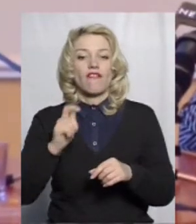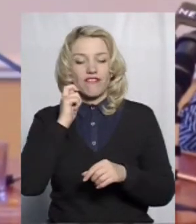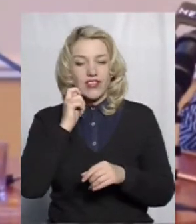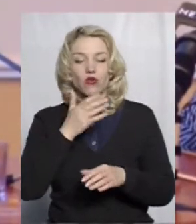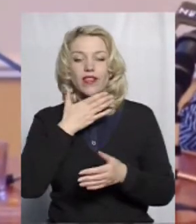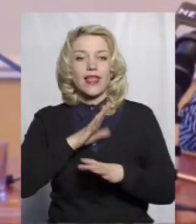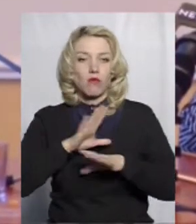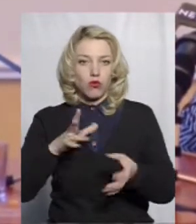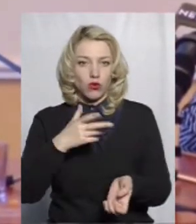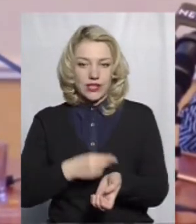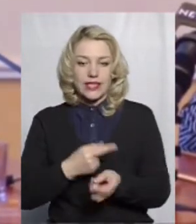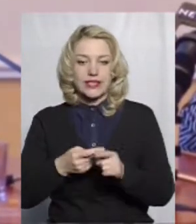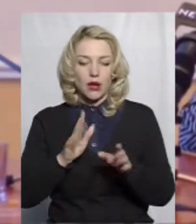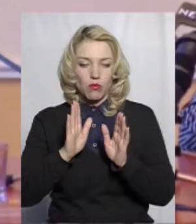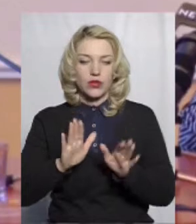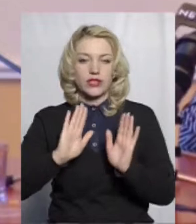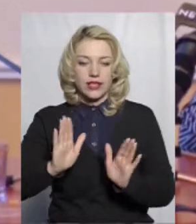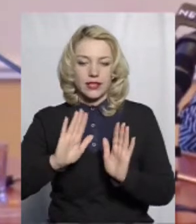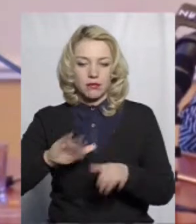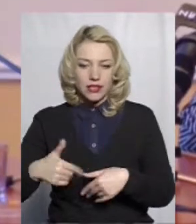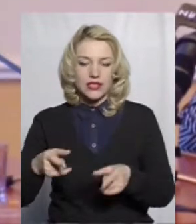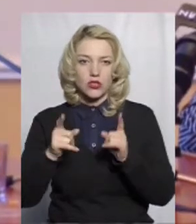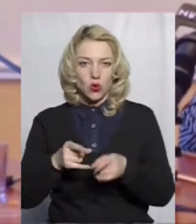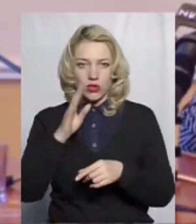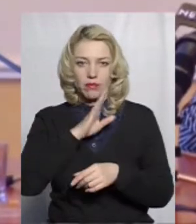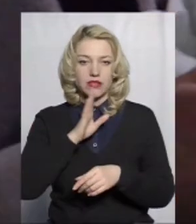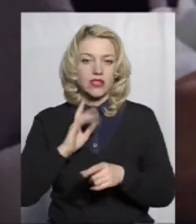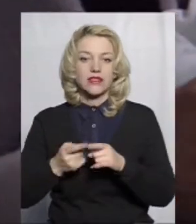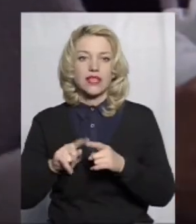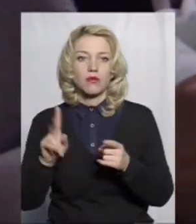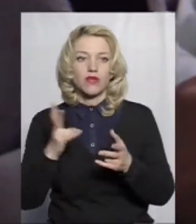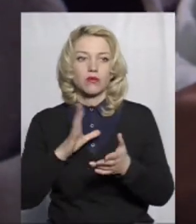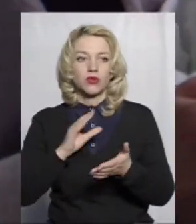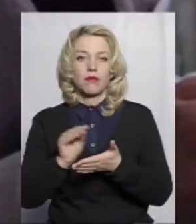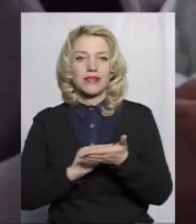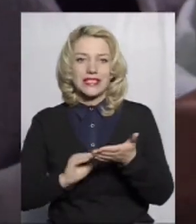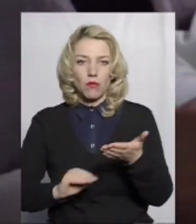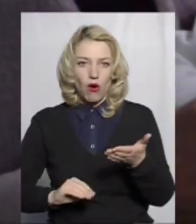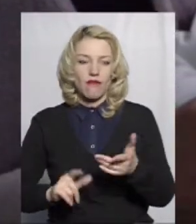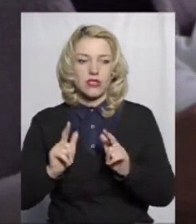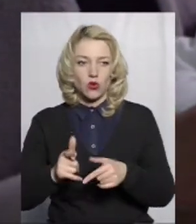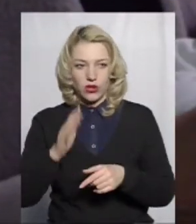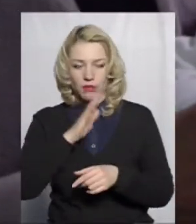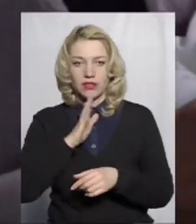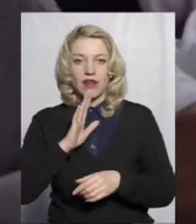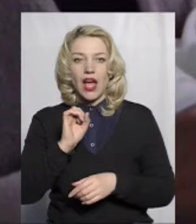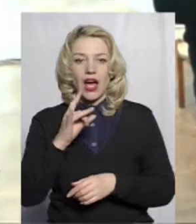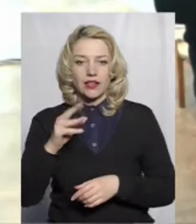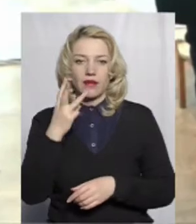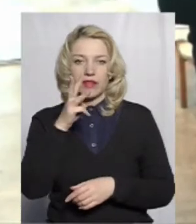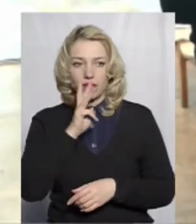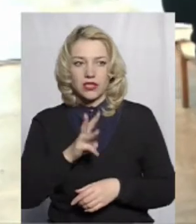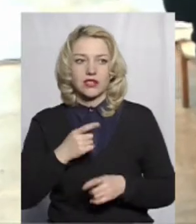відбудеться після згоди батьків. Це є письмова згода батьків. Артему 3 місяці. Свою першу вакцину він отримав